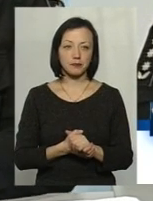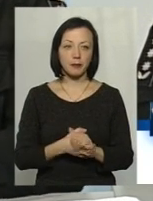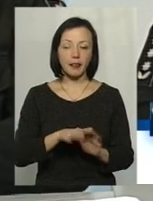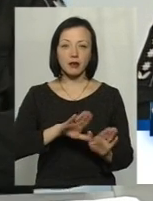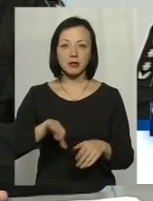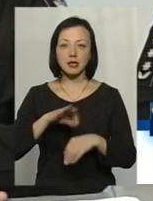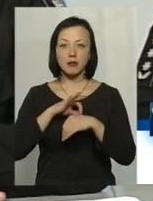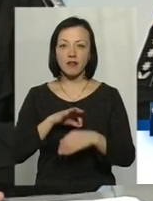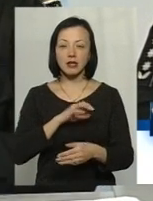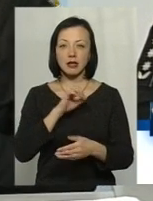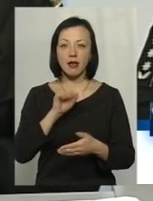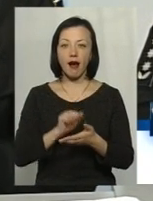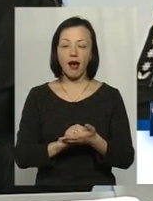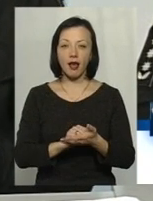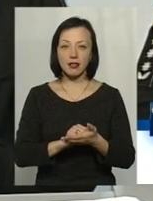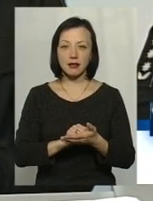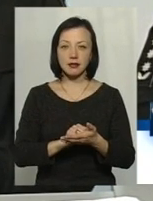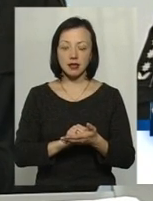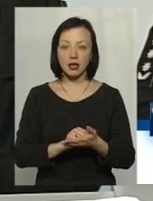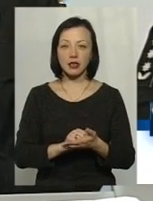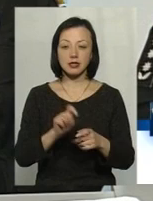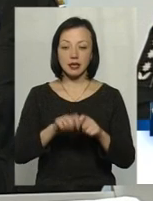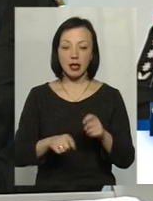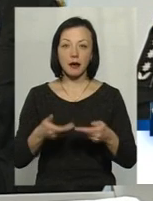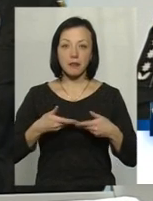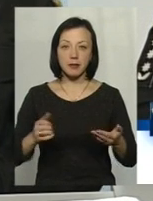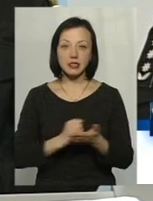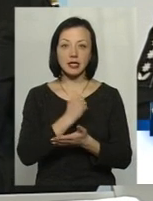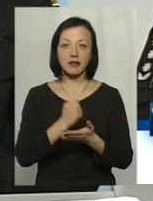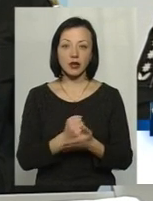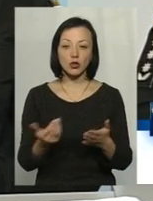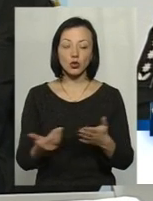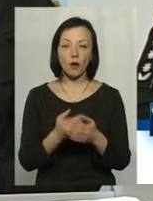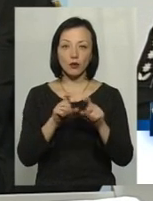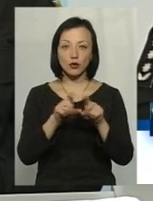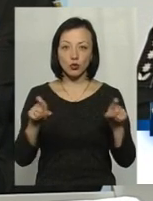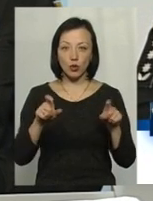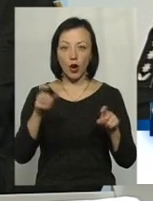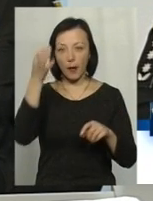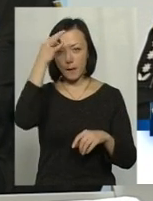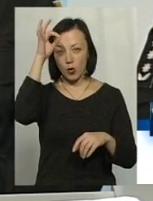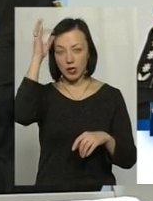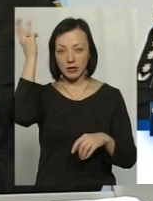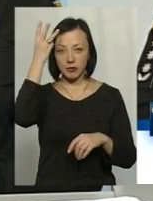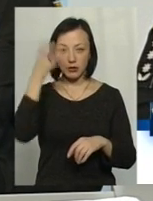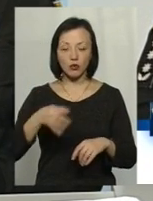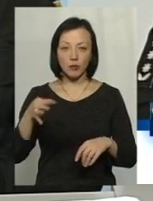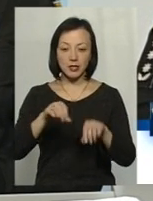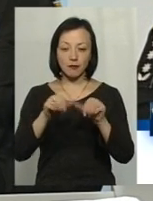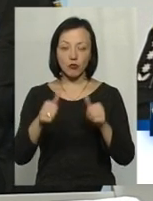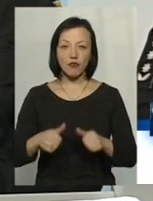Після проведення атестації ми затвердили нову структуру поліції Хмельницької області, сформували